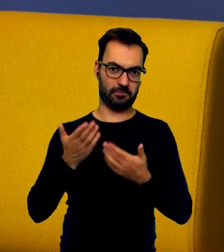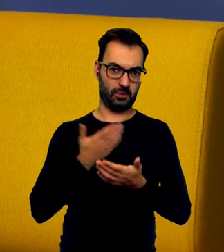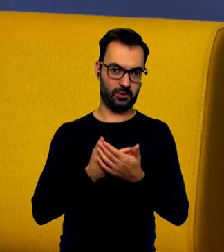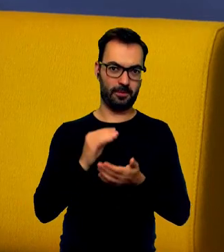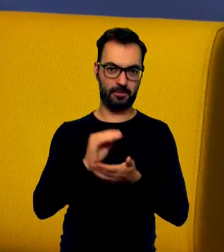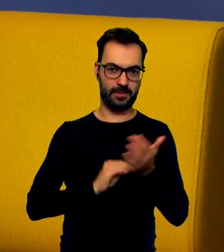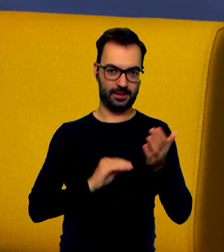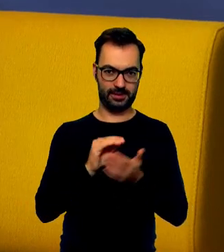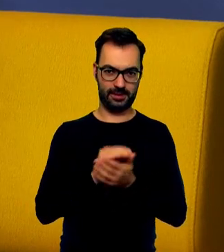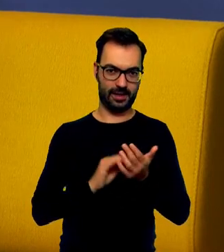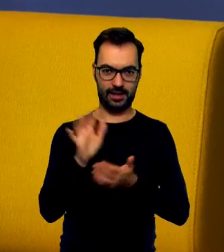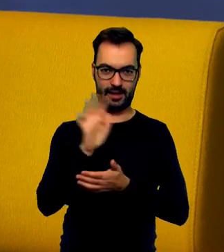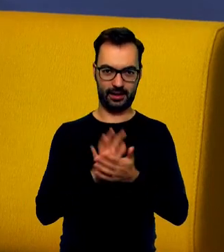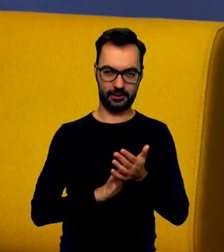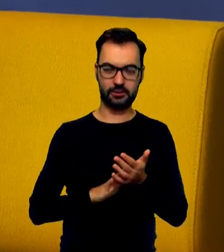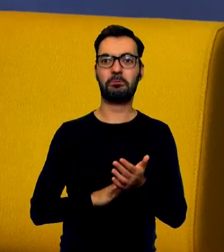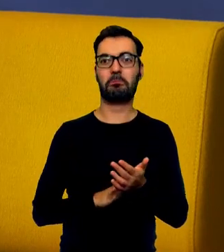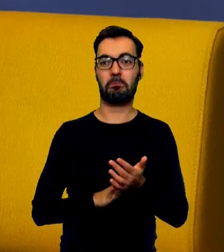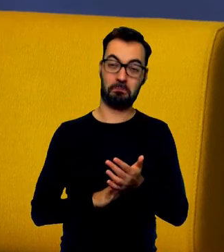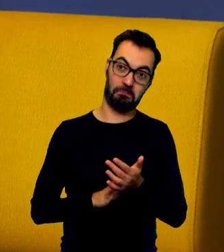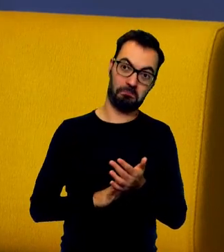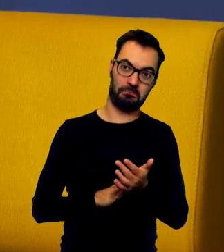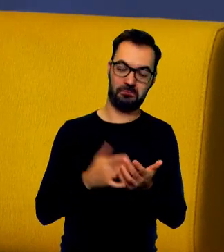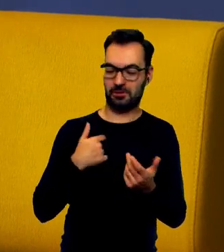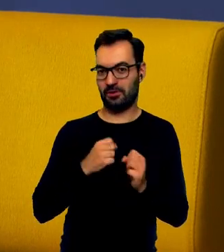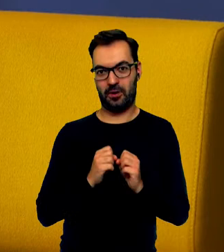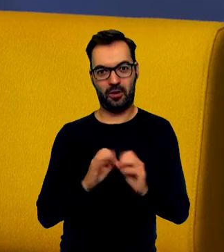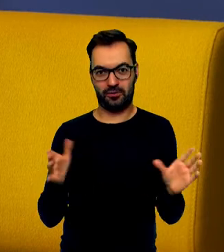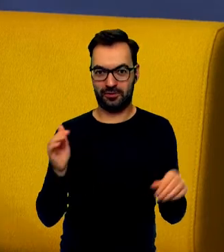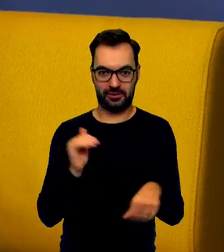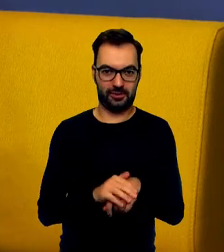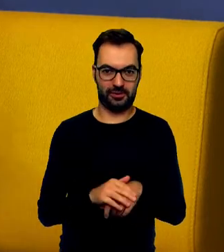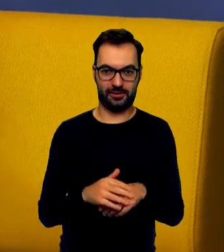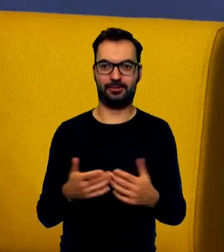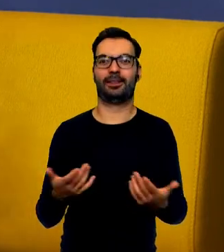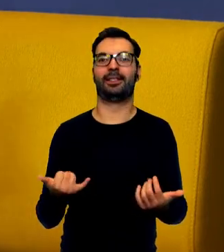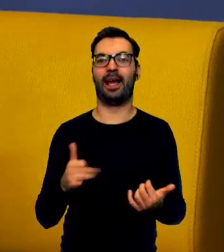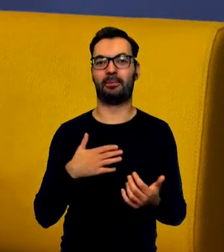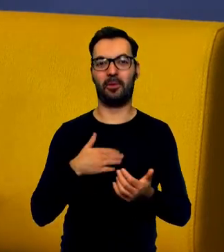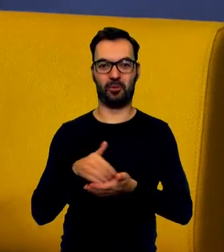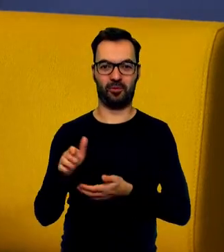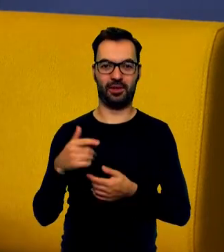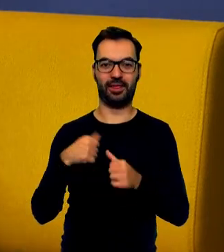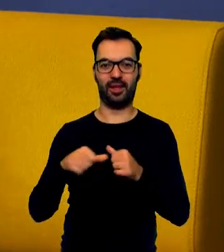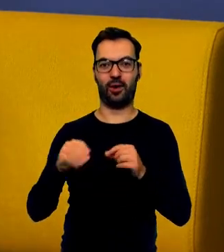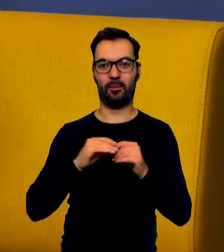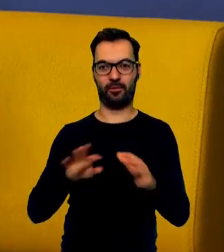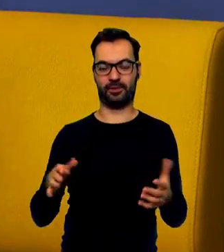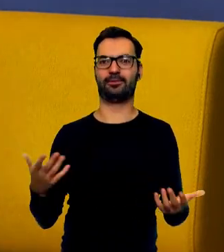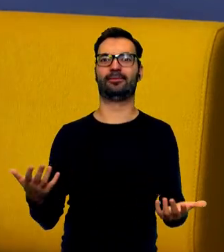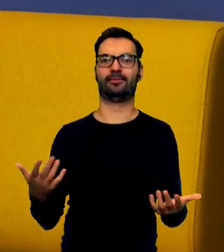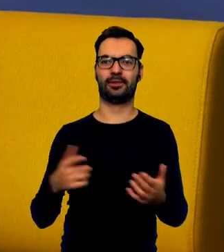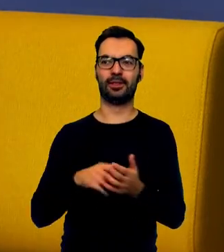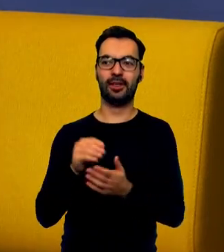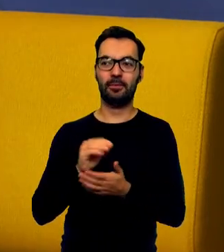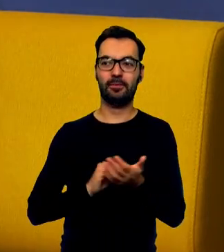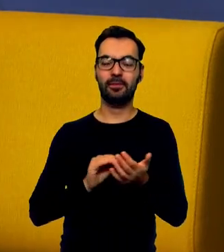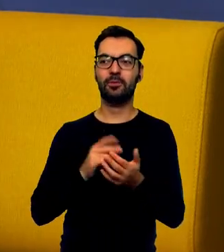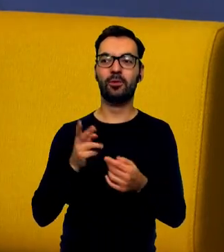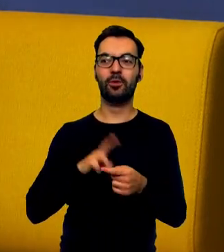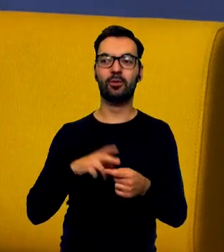felietonów i ja oczywiście nie mogłem odmówić, no bo nie mogłem odmówić Tygodnikowi Powszechnemu, jednemu też z pism,